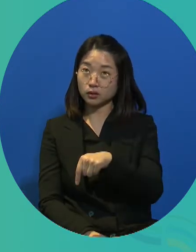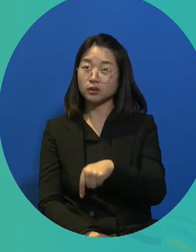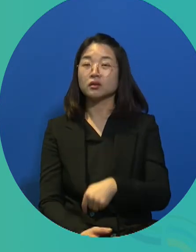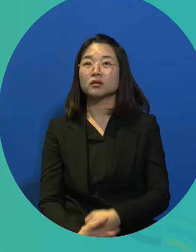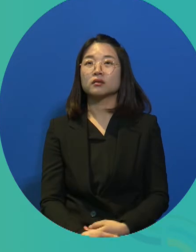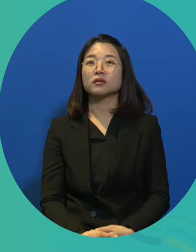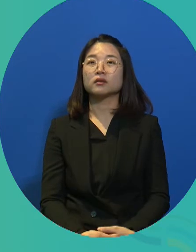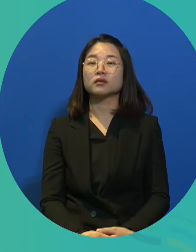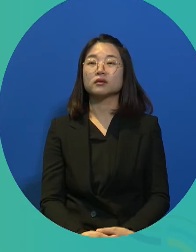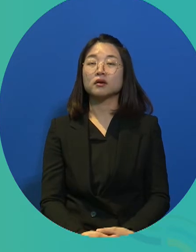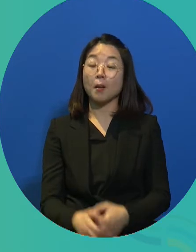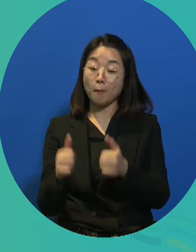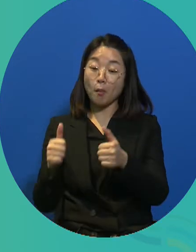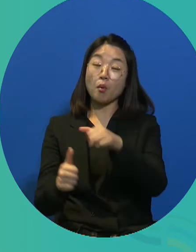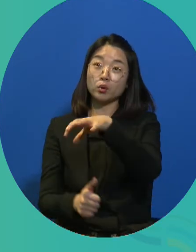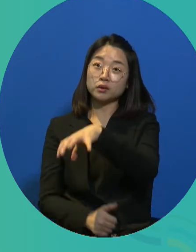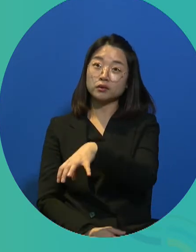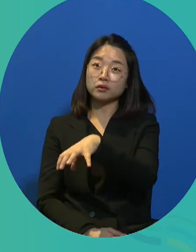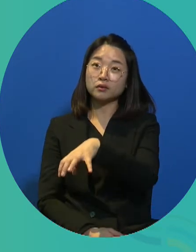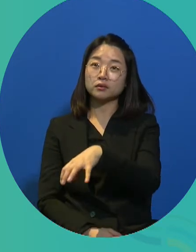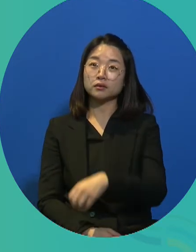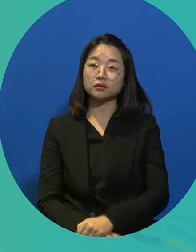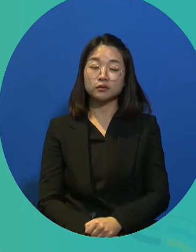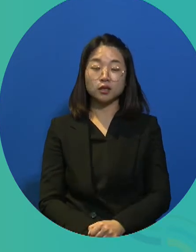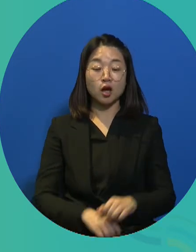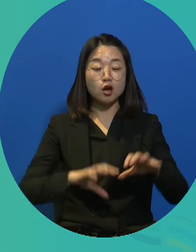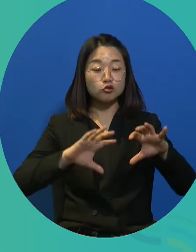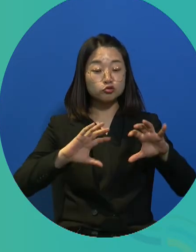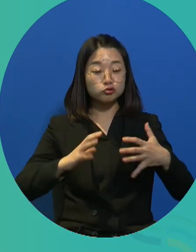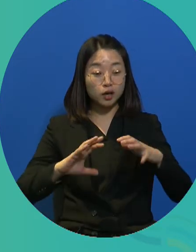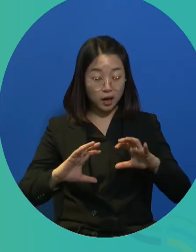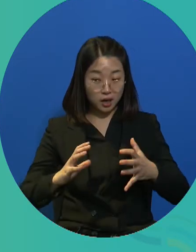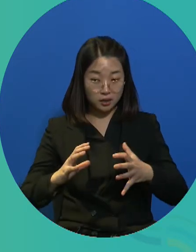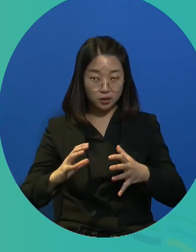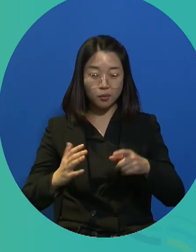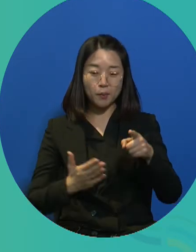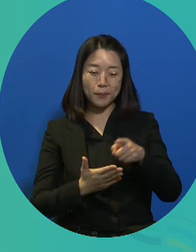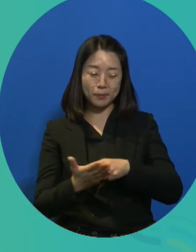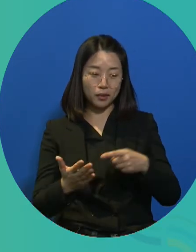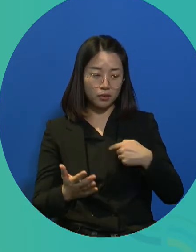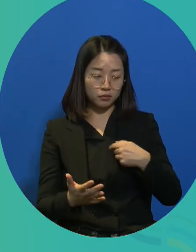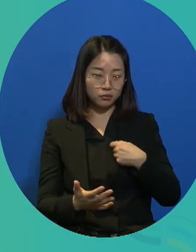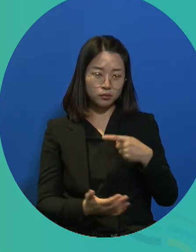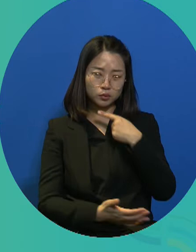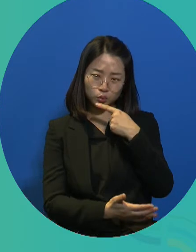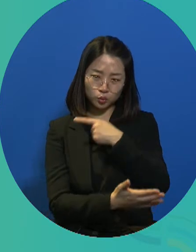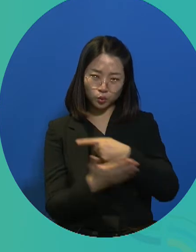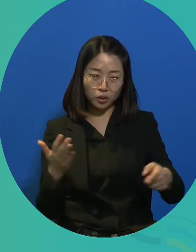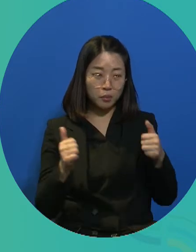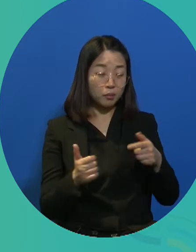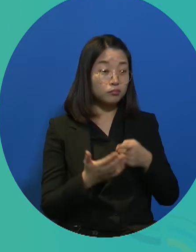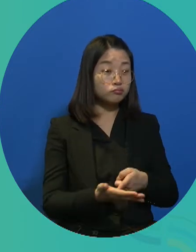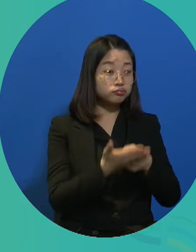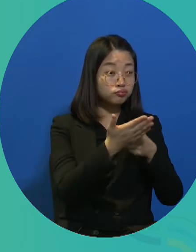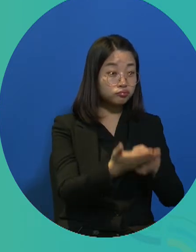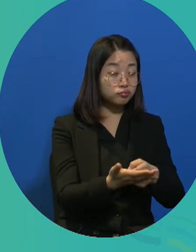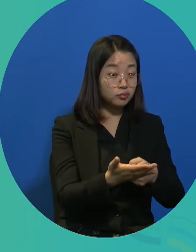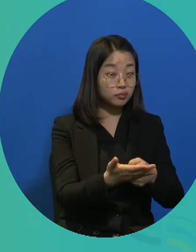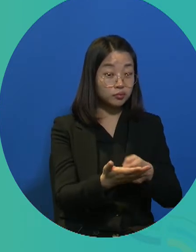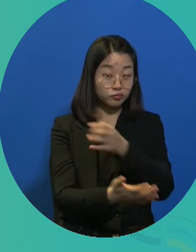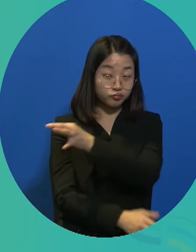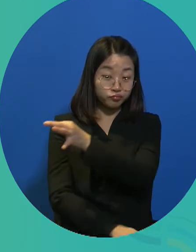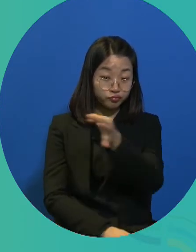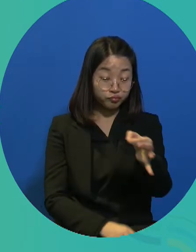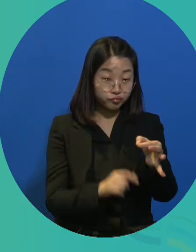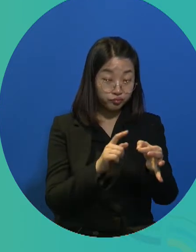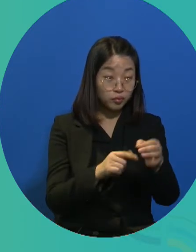국내 법원에서 국가배상 청구 소송과 관련한 판례를 만들어내는 것이 유의미한